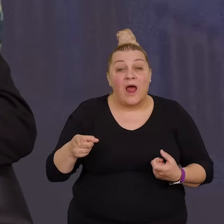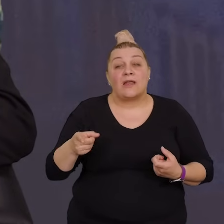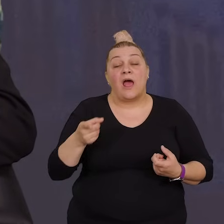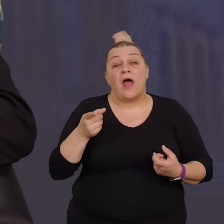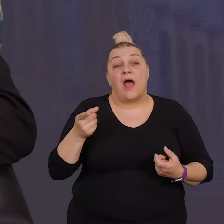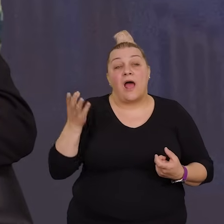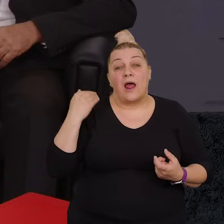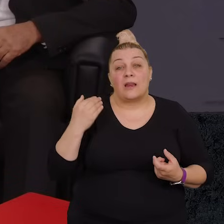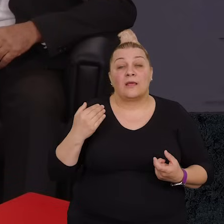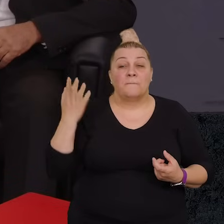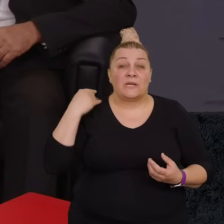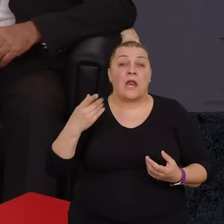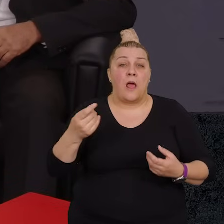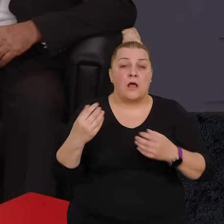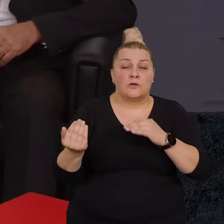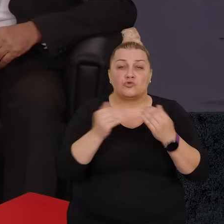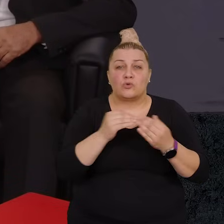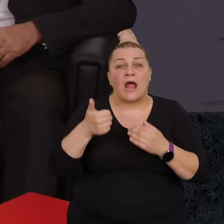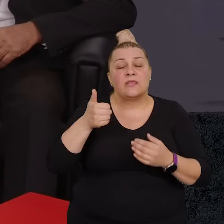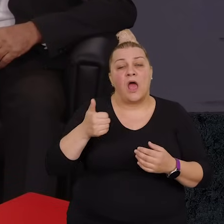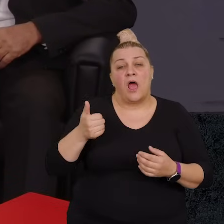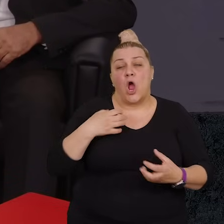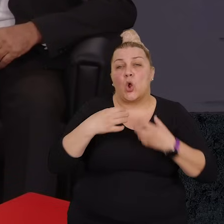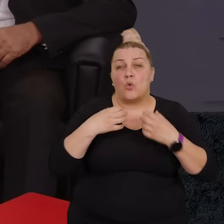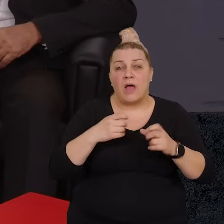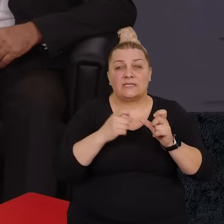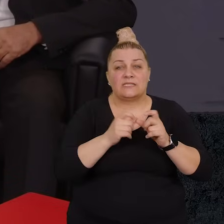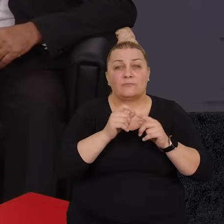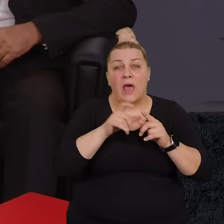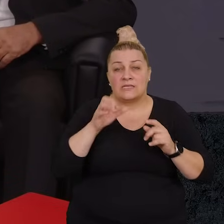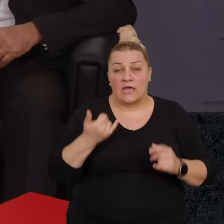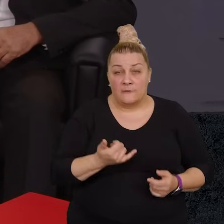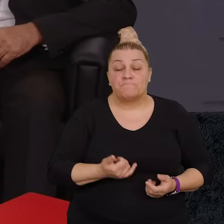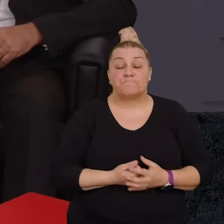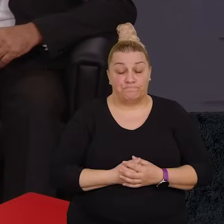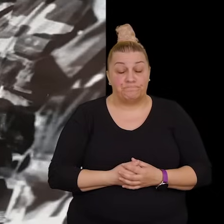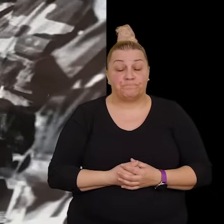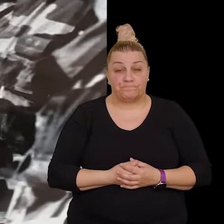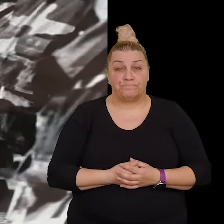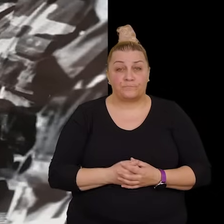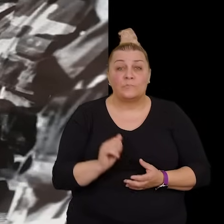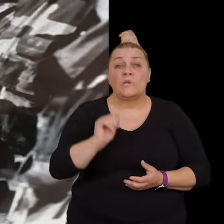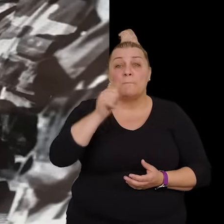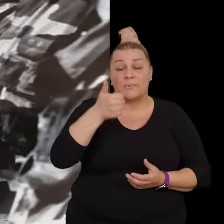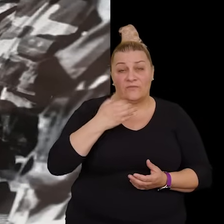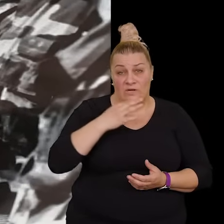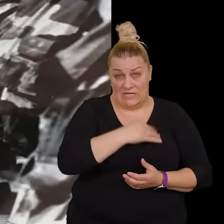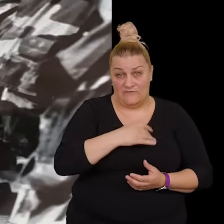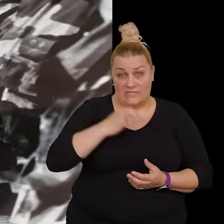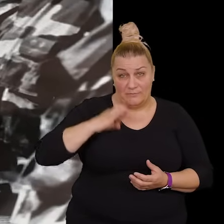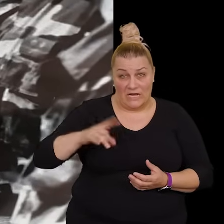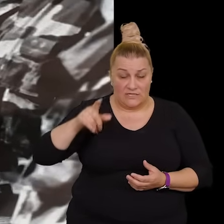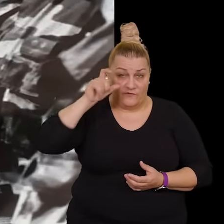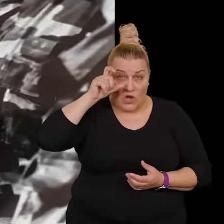jednom u Hrvatskoj, Kevin Spacey, suradnja, par riječi. Pa znate što, prvi hrvatski predsjednik je